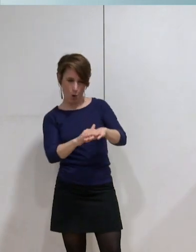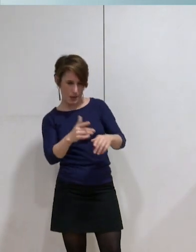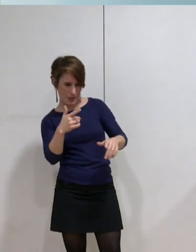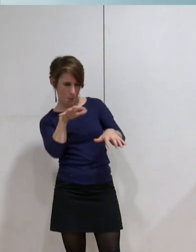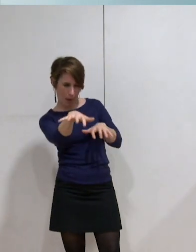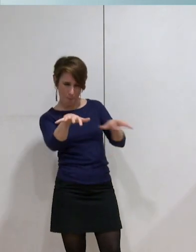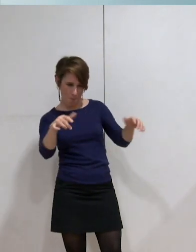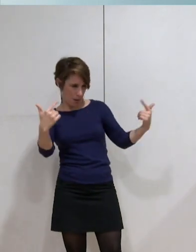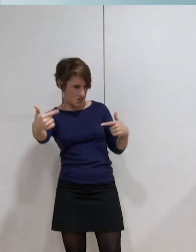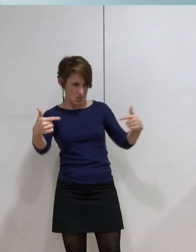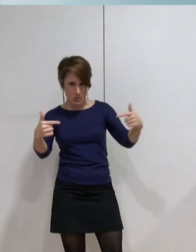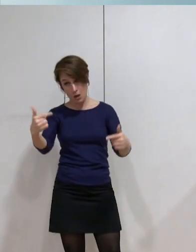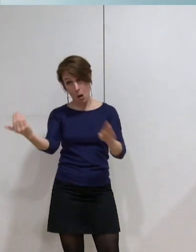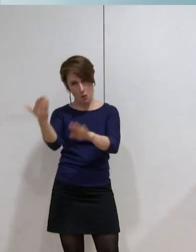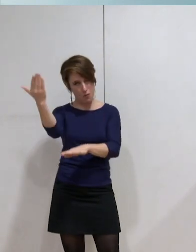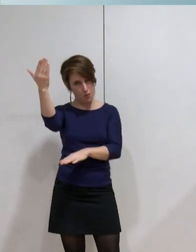admirable